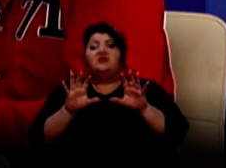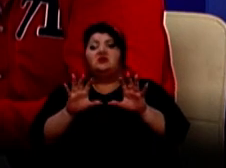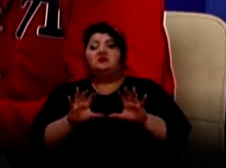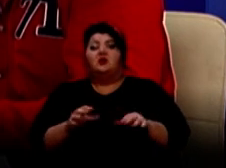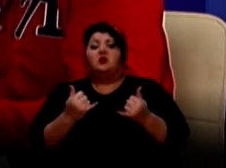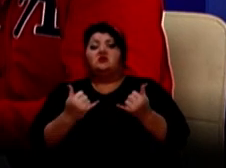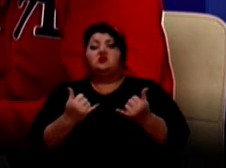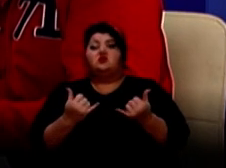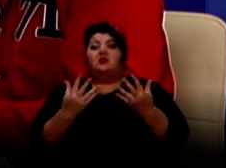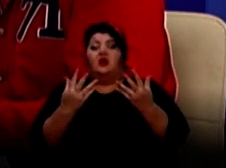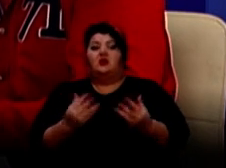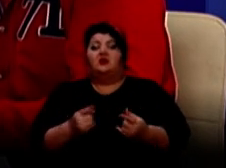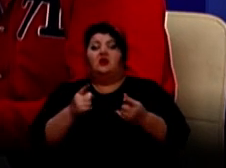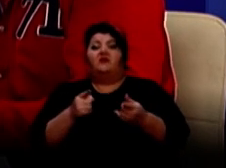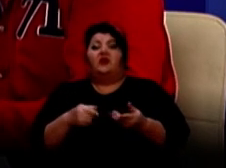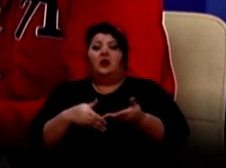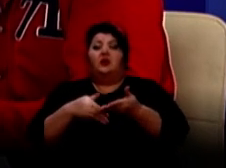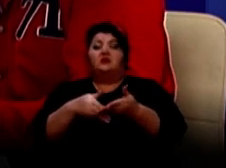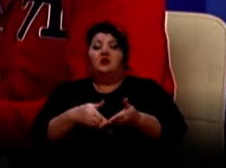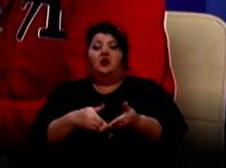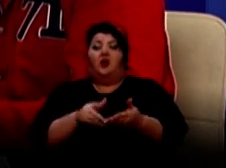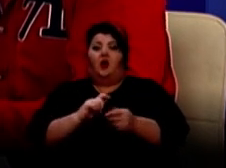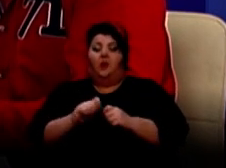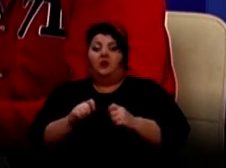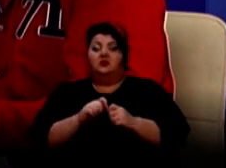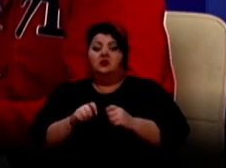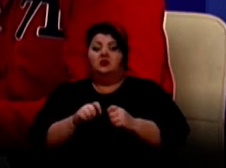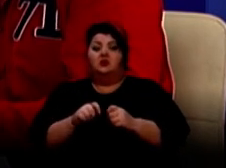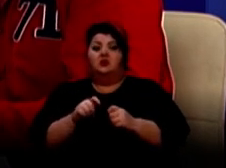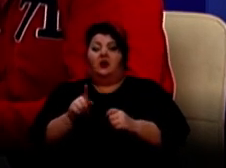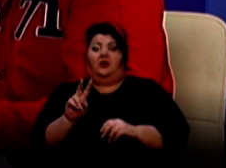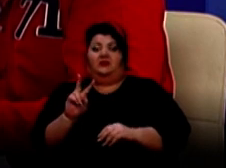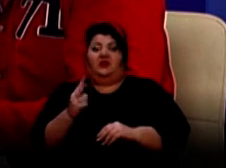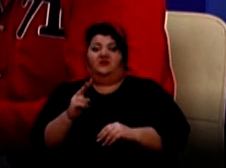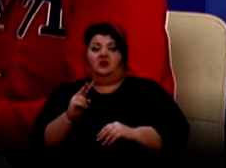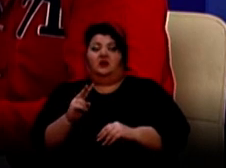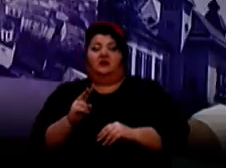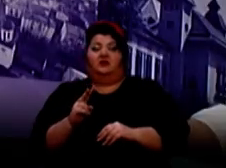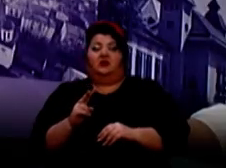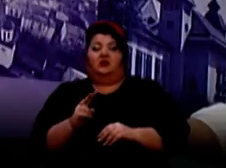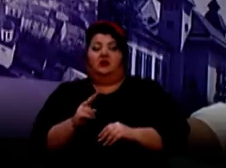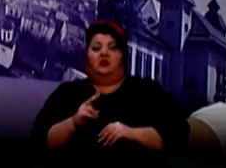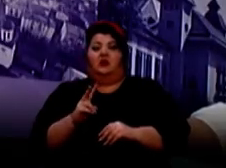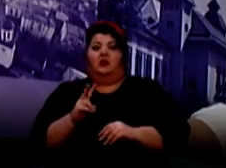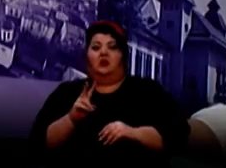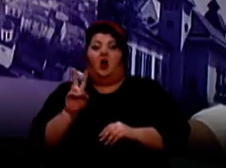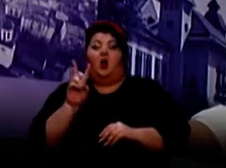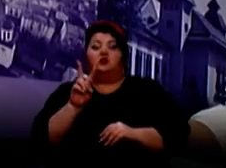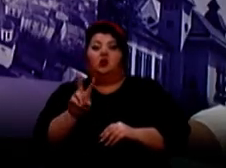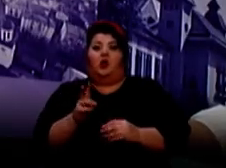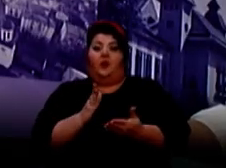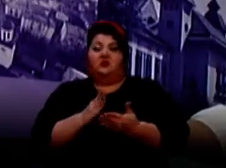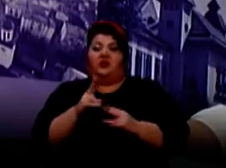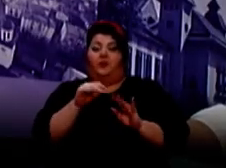сьогоднішній день датуєте платного пасажира? Кожного пасажира на тролейбусі ви датуєте на 2 гривні. Скажіть, будь ласка, на якій ходить по графіку? Тому